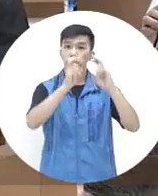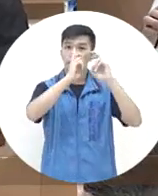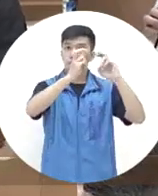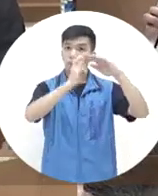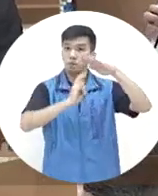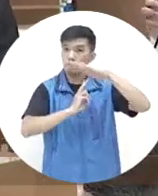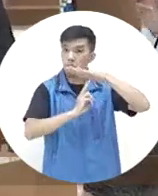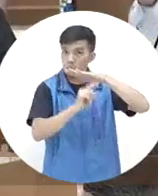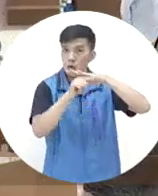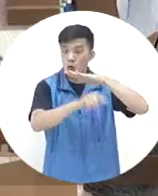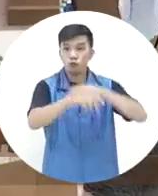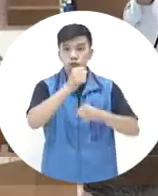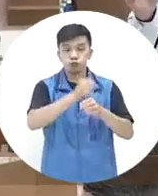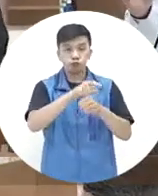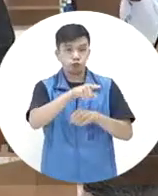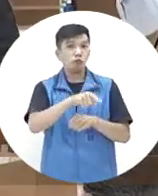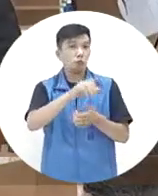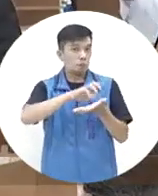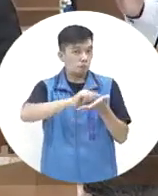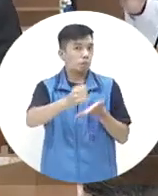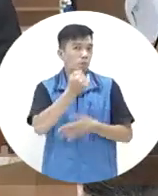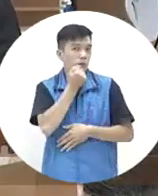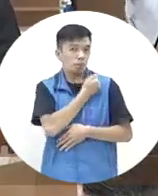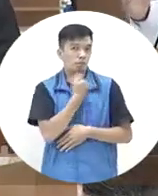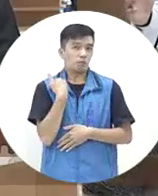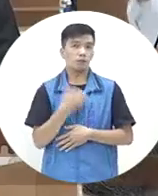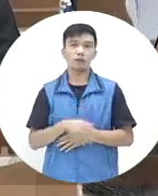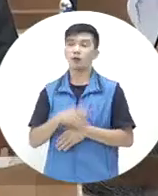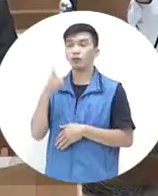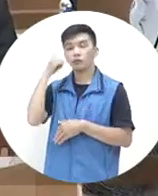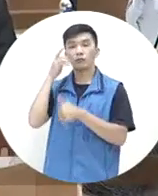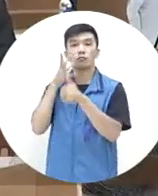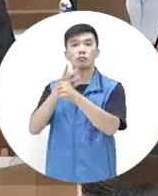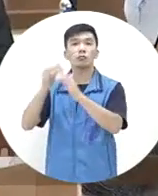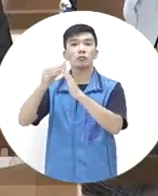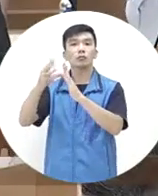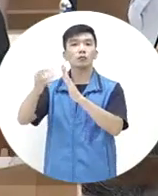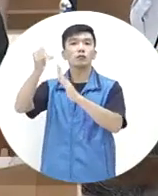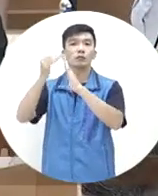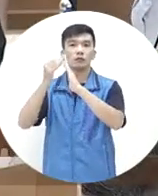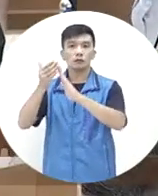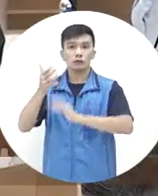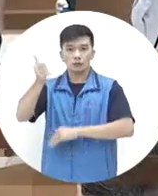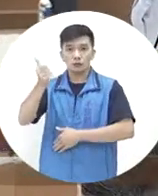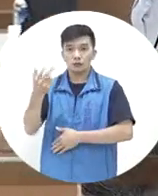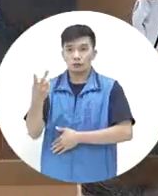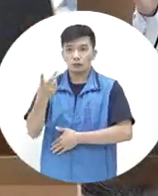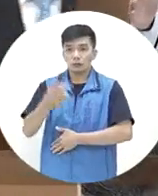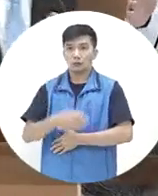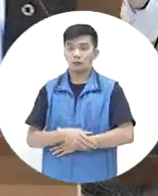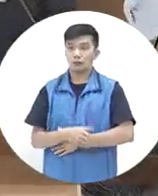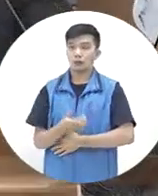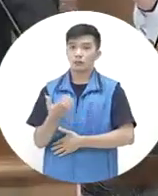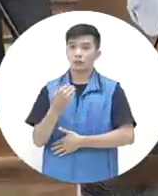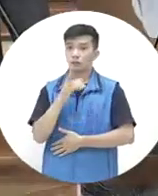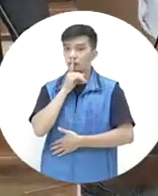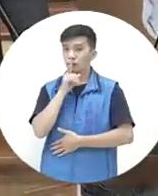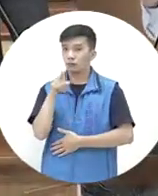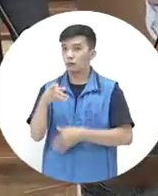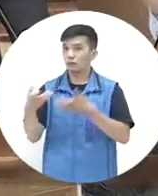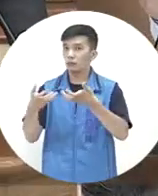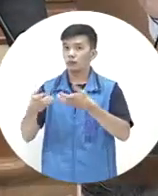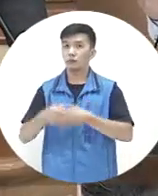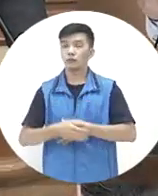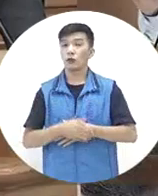你所以说局长跟市长，我想请问一下，刚刚您所讲的这个部分，所以说我